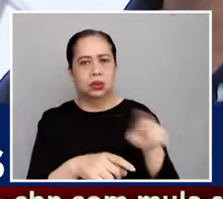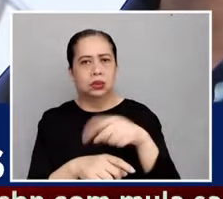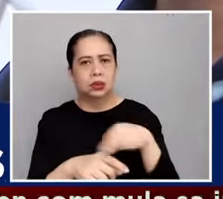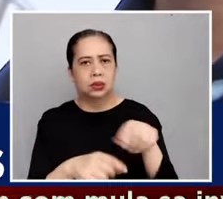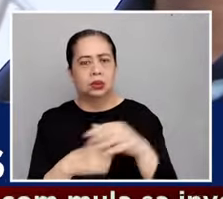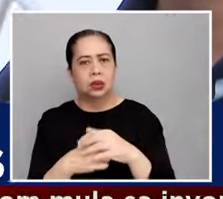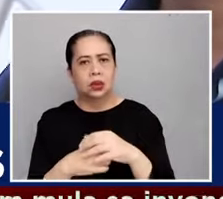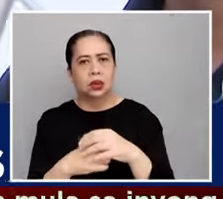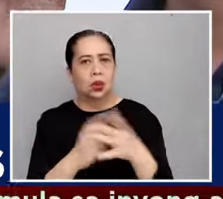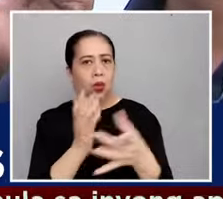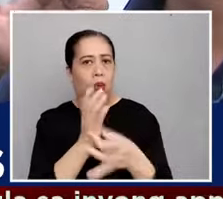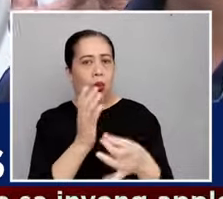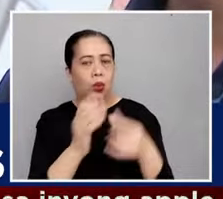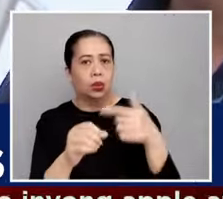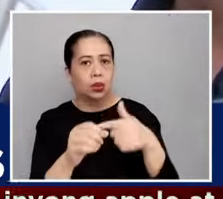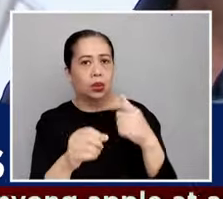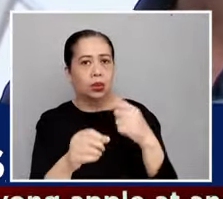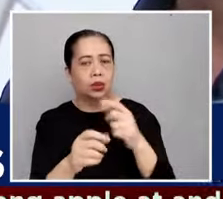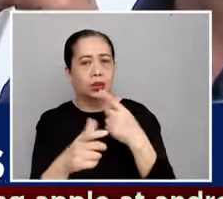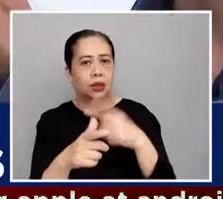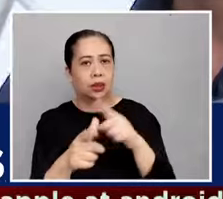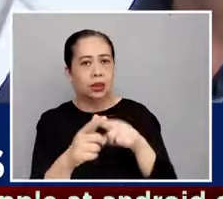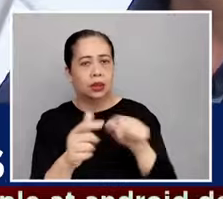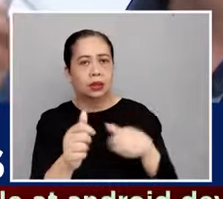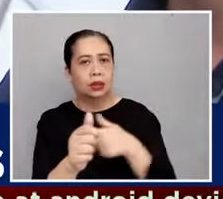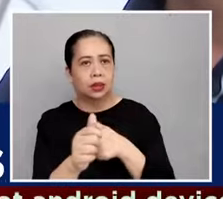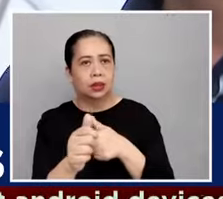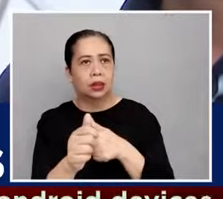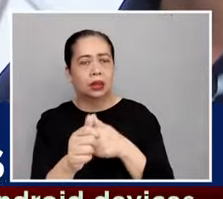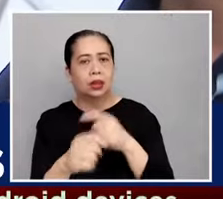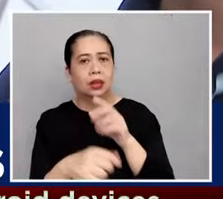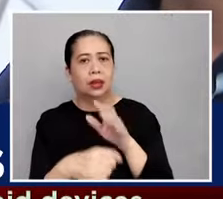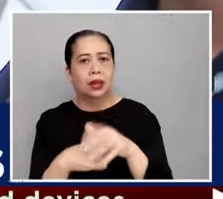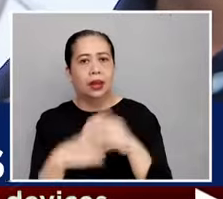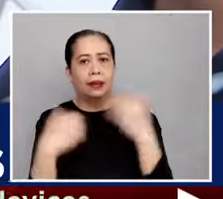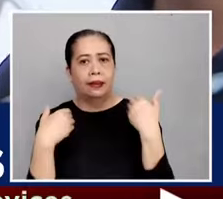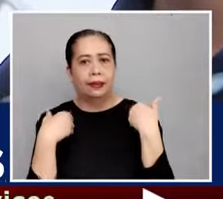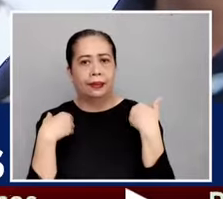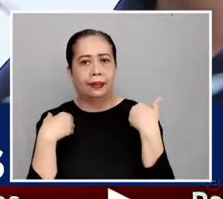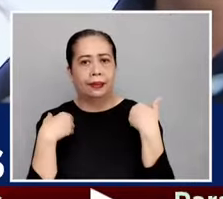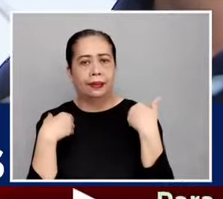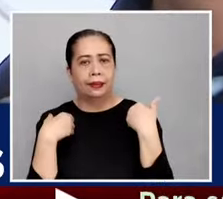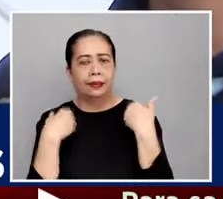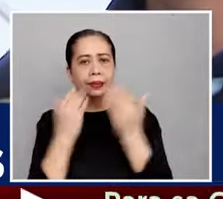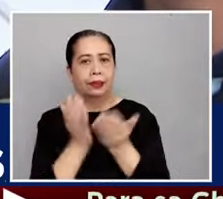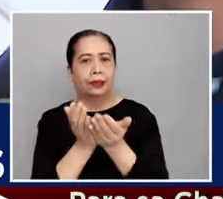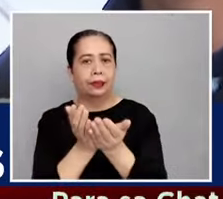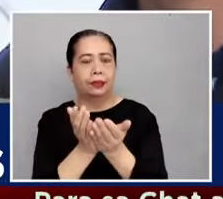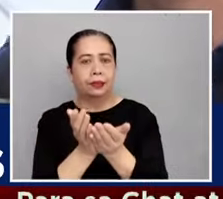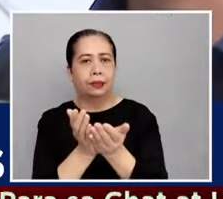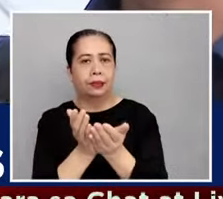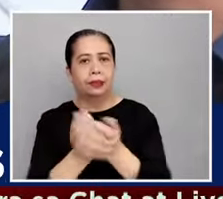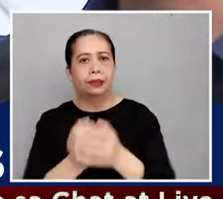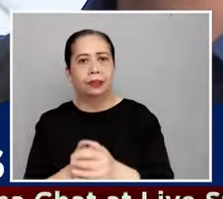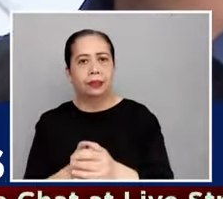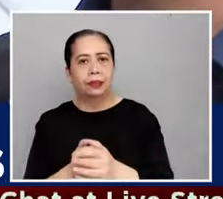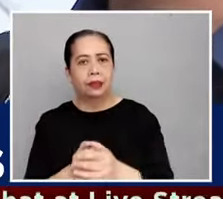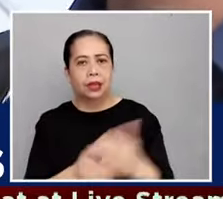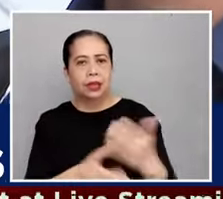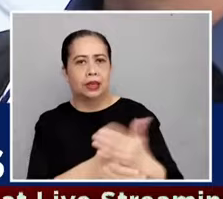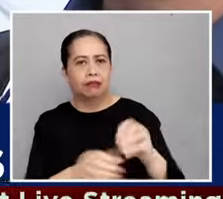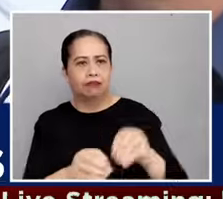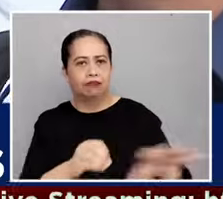sa oil, and then sa likod po nila itong barko, bubulabugin po